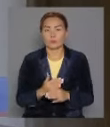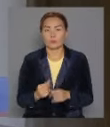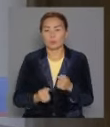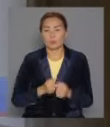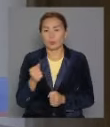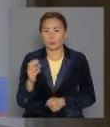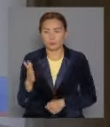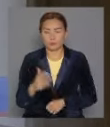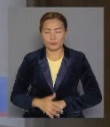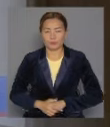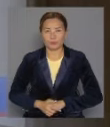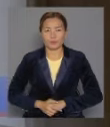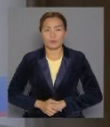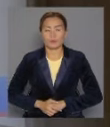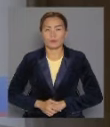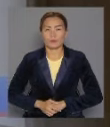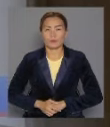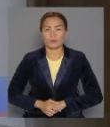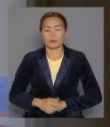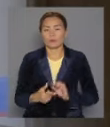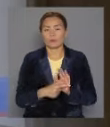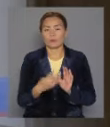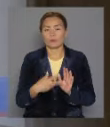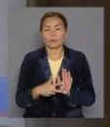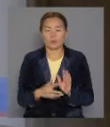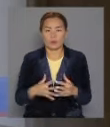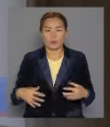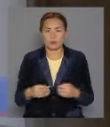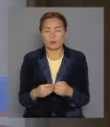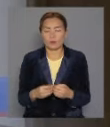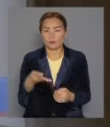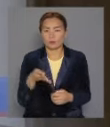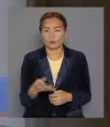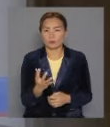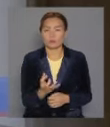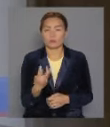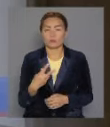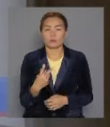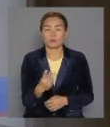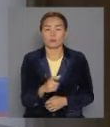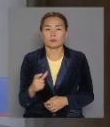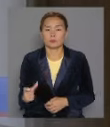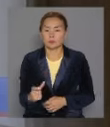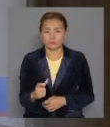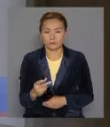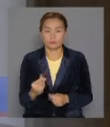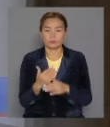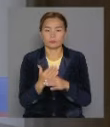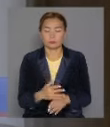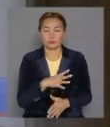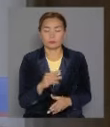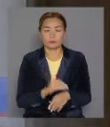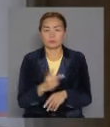тағайындалып төленді. Оның ішінде 748 отбасындағы 4532 адамға шартты ақшалай көмек